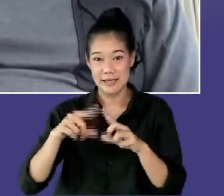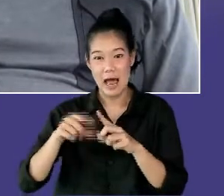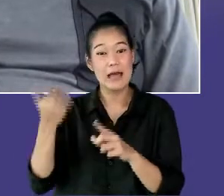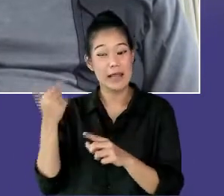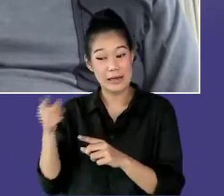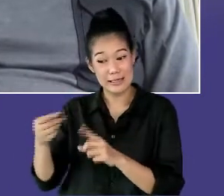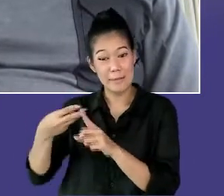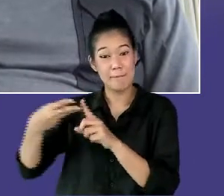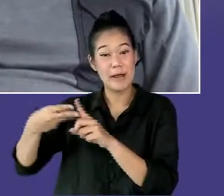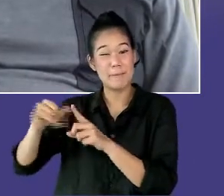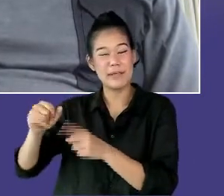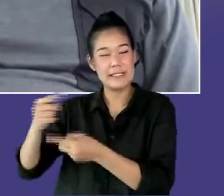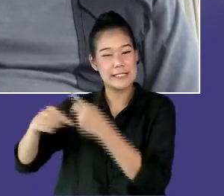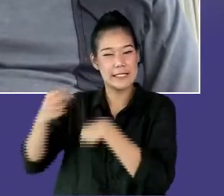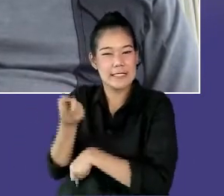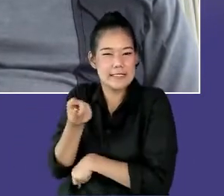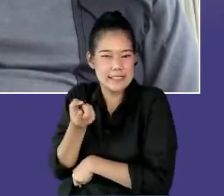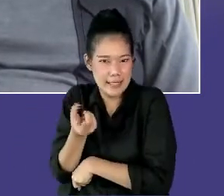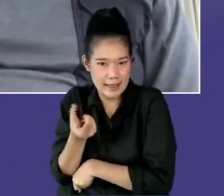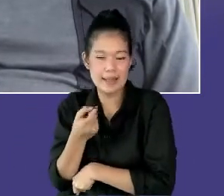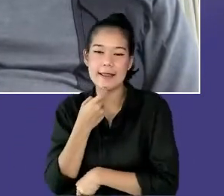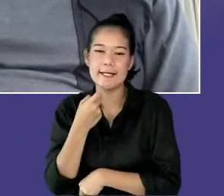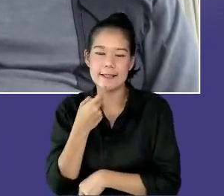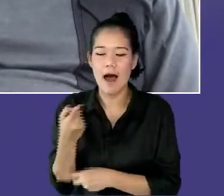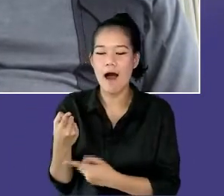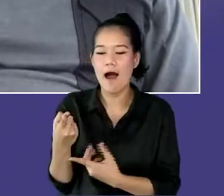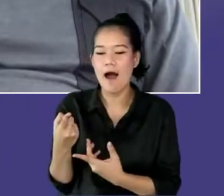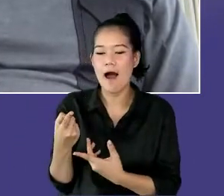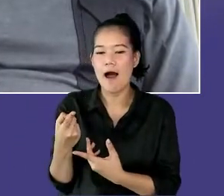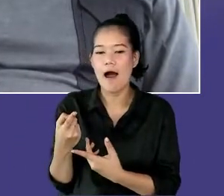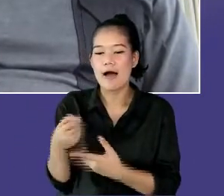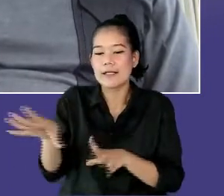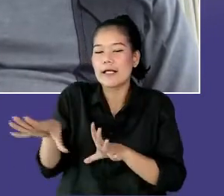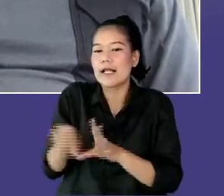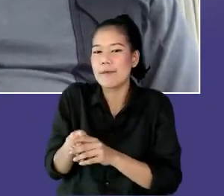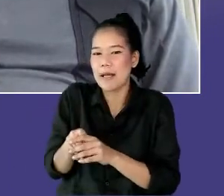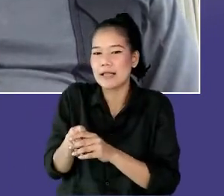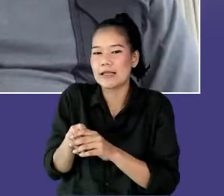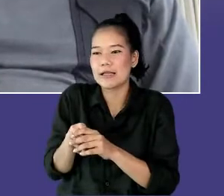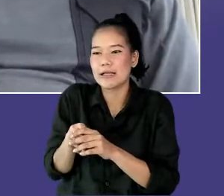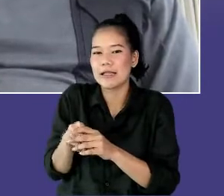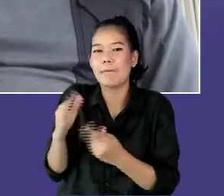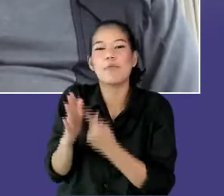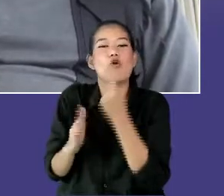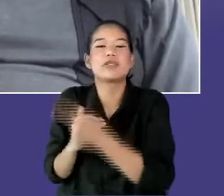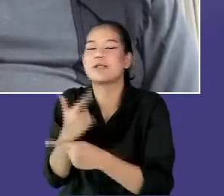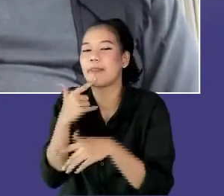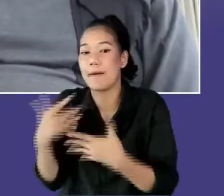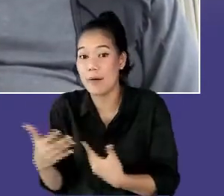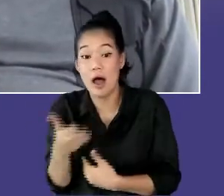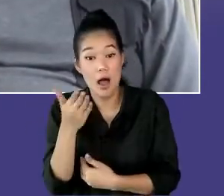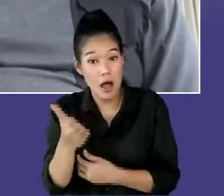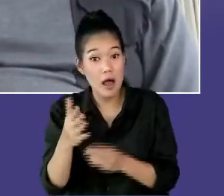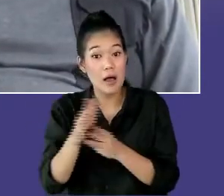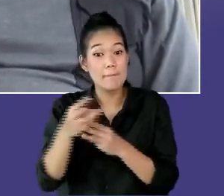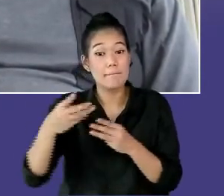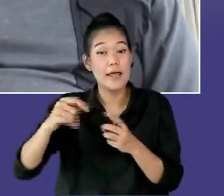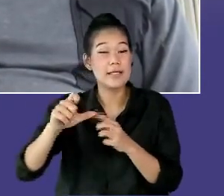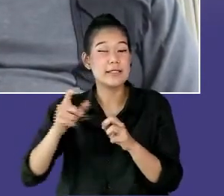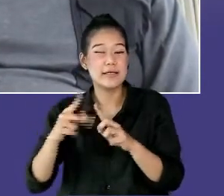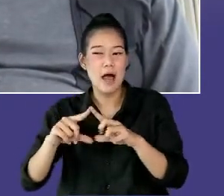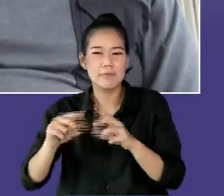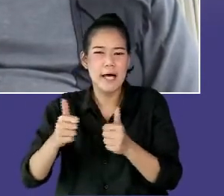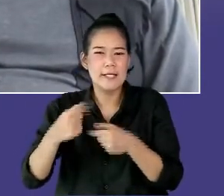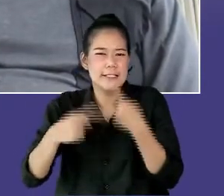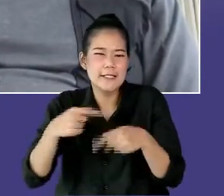udah cerita sedikit sebenarnya mengenai latar belakang atau saat-saat terlibat dalam proyek ini. Tapi dari Mbak Mesya sendiri, mungkin bisa cerita